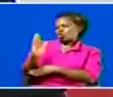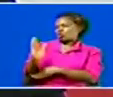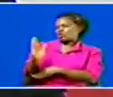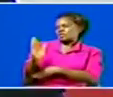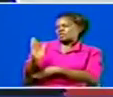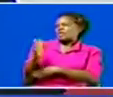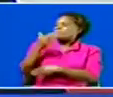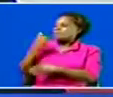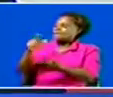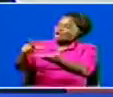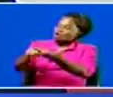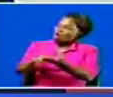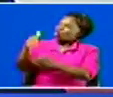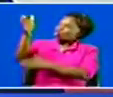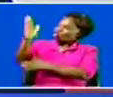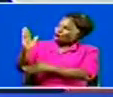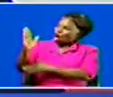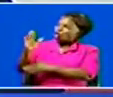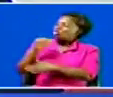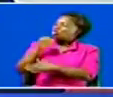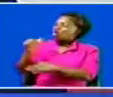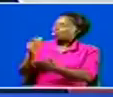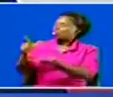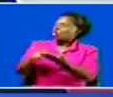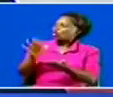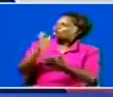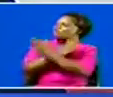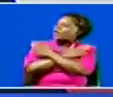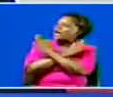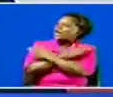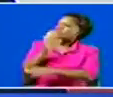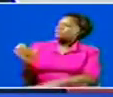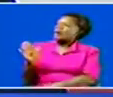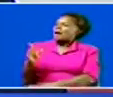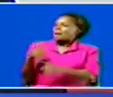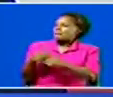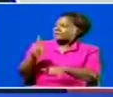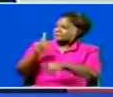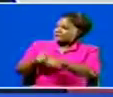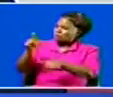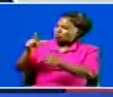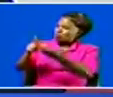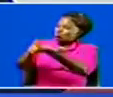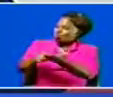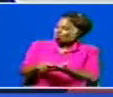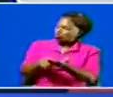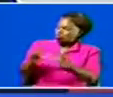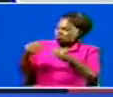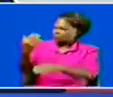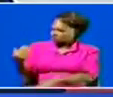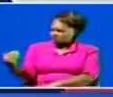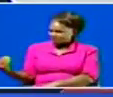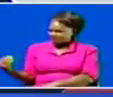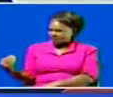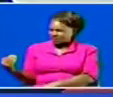ali ukopesha Mungu kuliko ukopesha muda fiki yako. Kabisa. Ashide amekuzungusha, lakini ukiletea hawa toi.